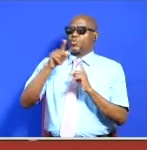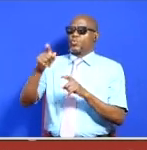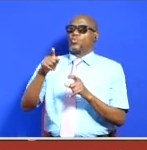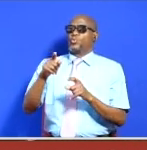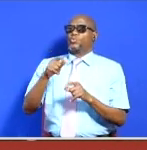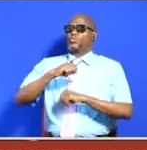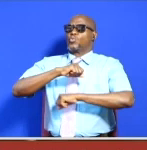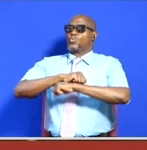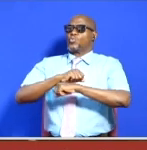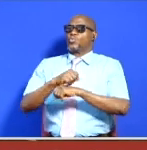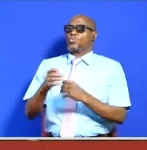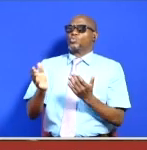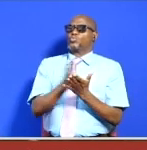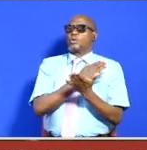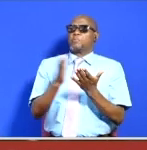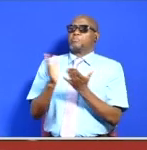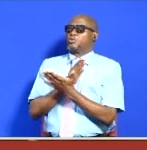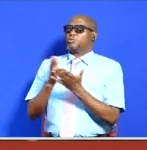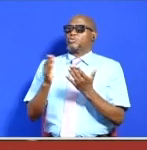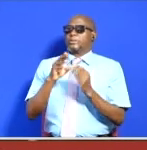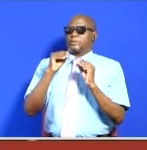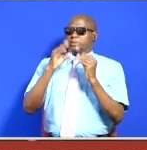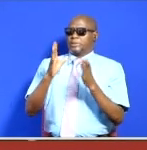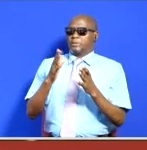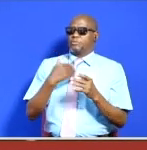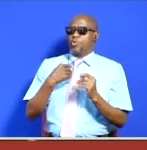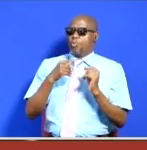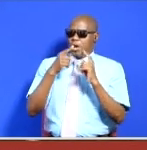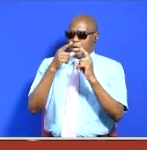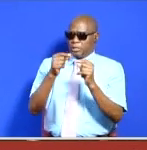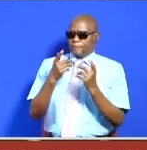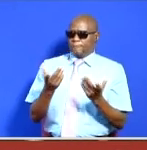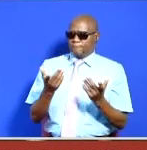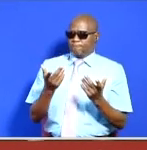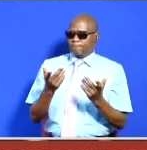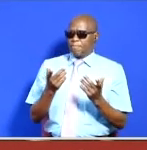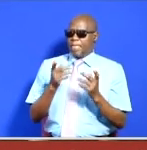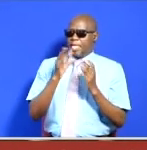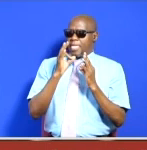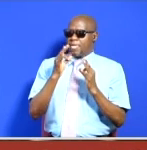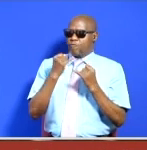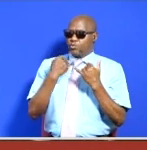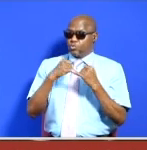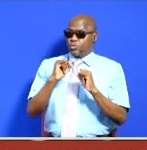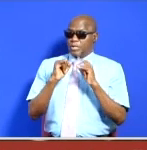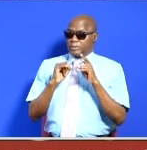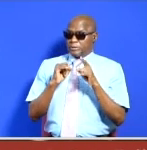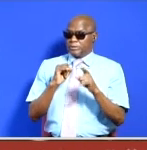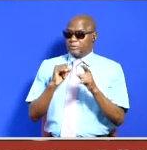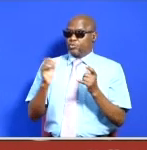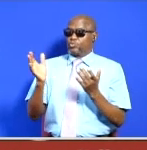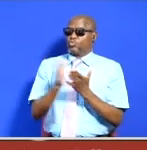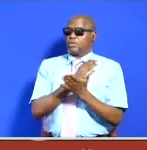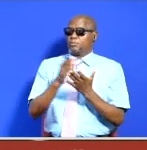walimu. Nataka niwaambie na niwatahadharishe. Iwapo utatubutu kwenda kwa shule hata unataka kutoa mwalimu mtoto